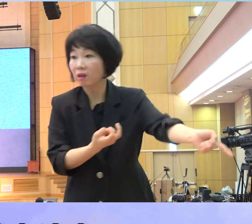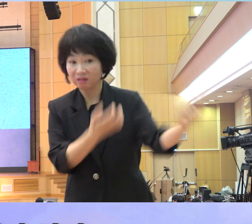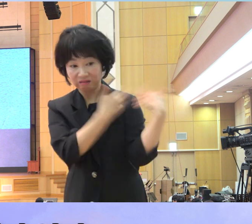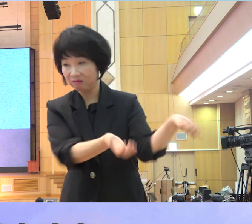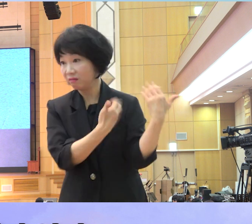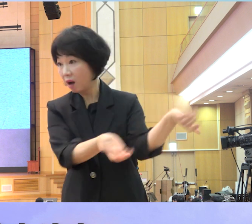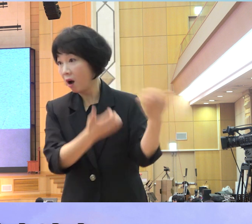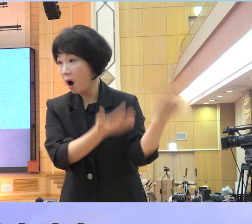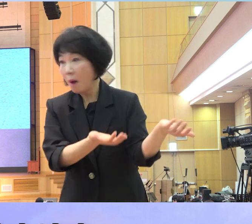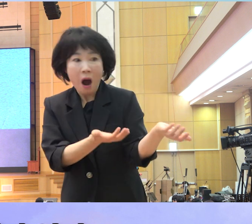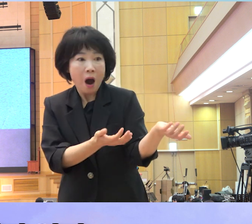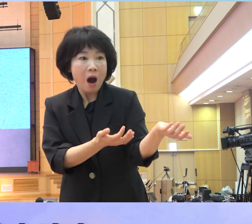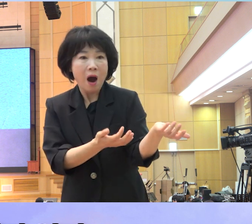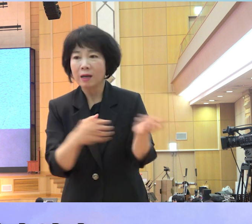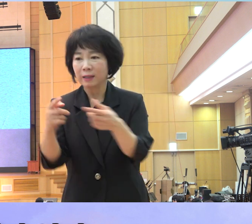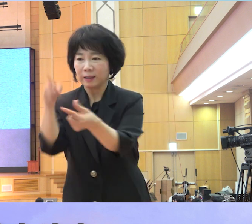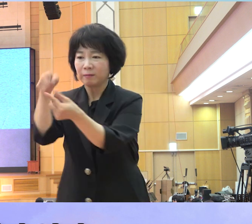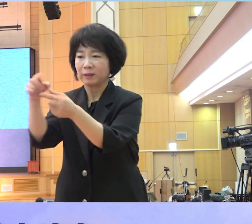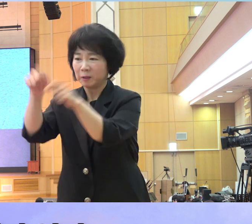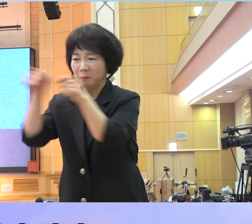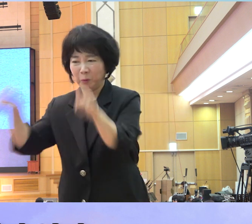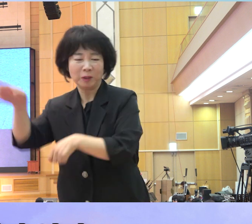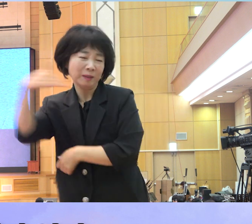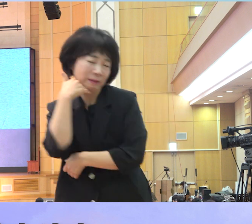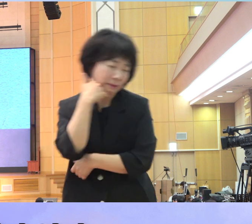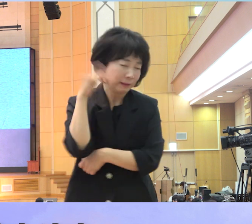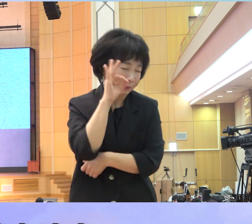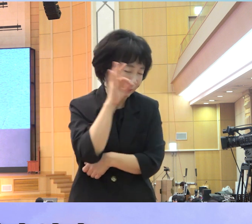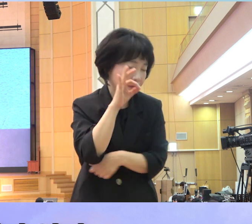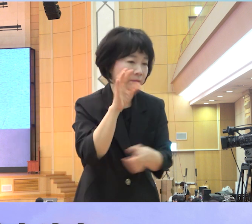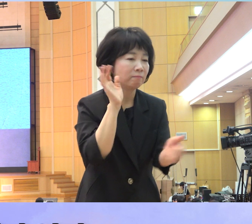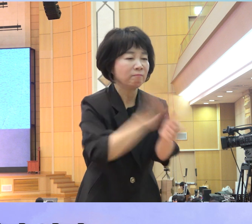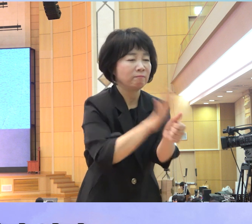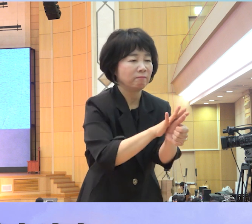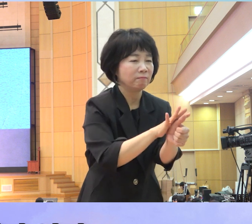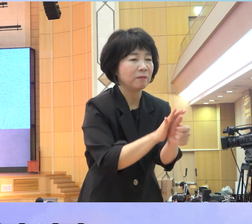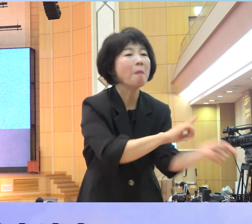목사님 지금 1시가 급합니다. 그럴 때가 아니에요.